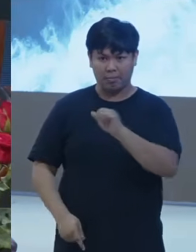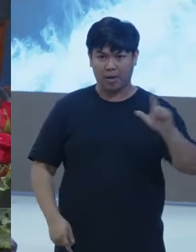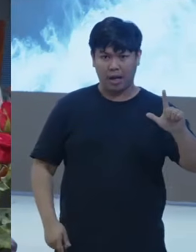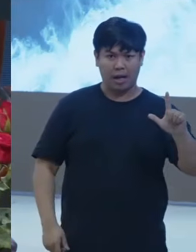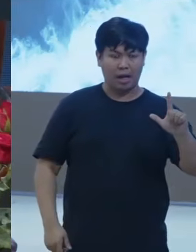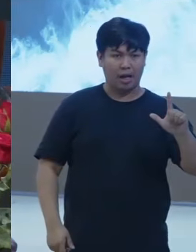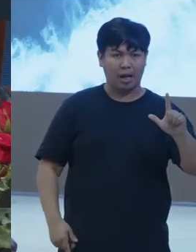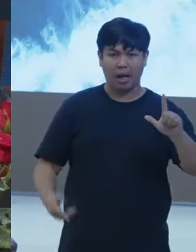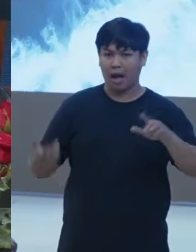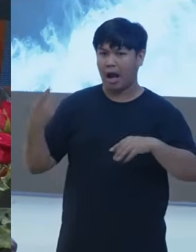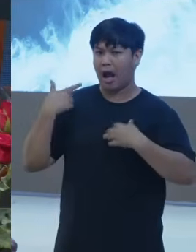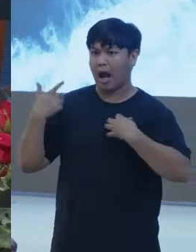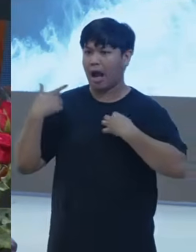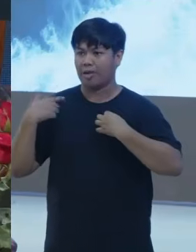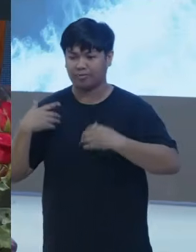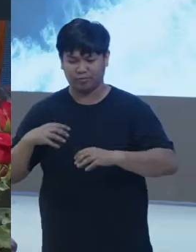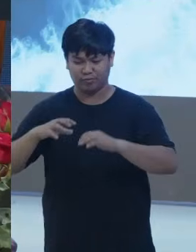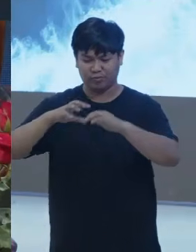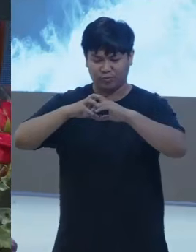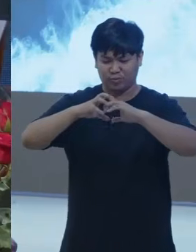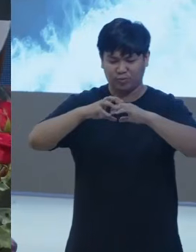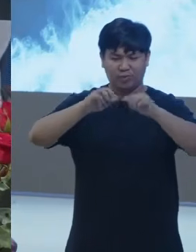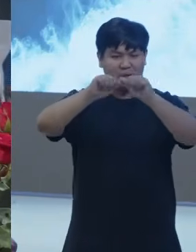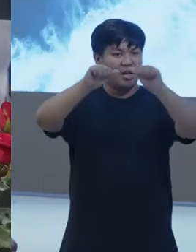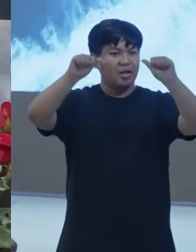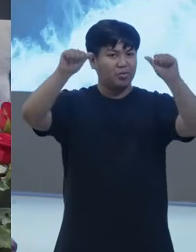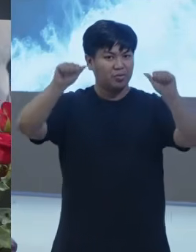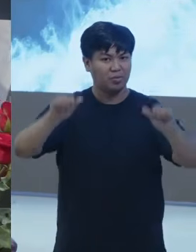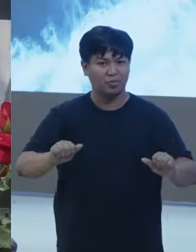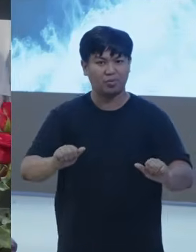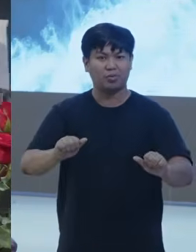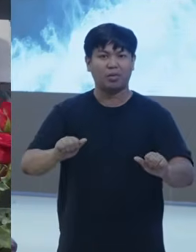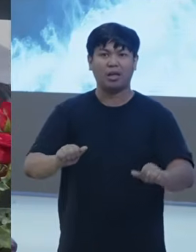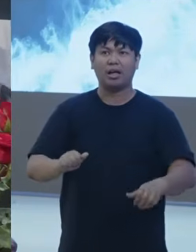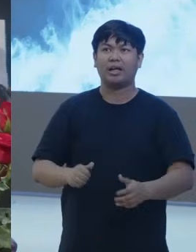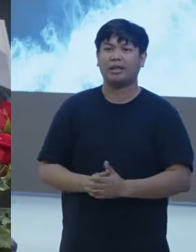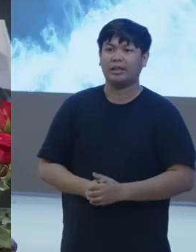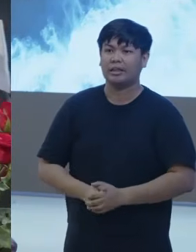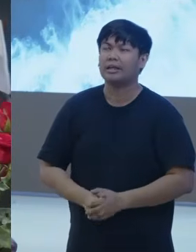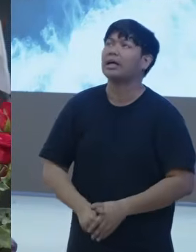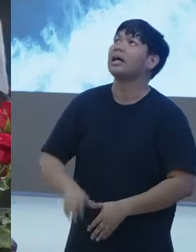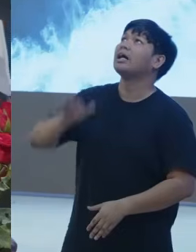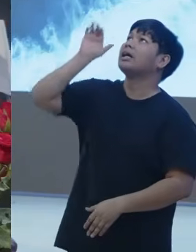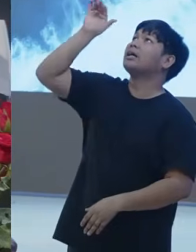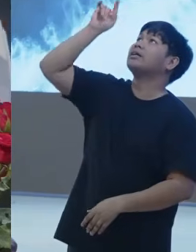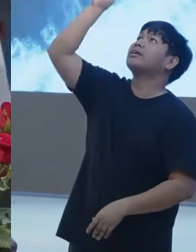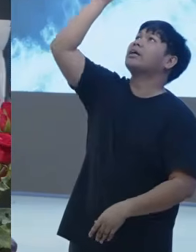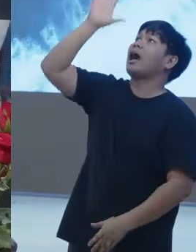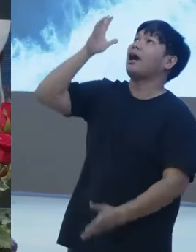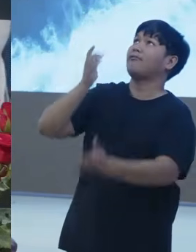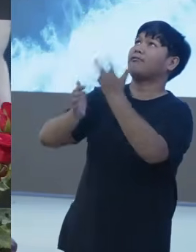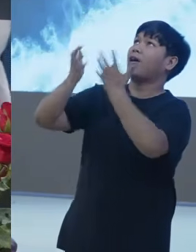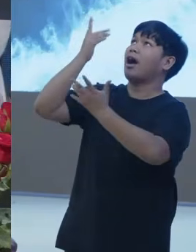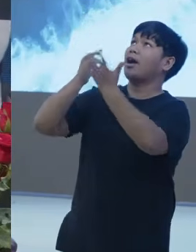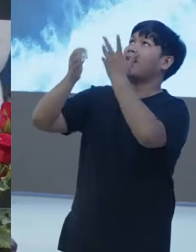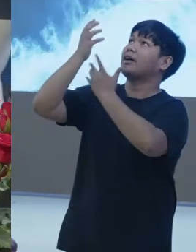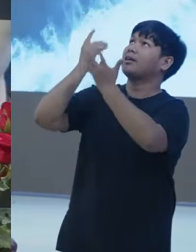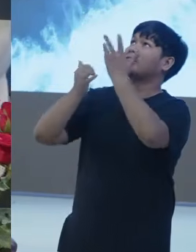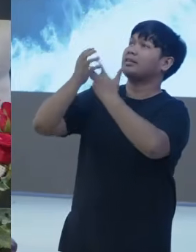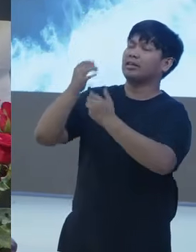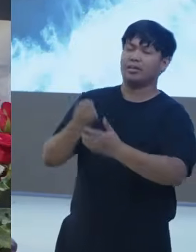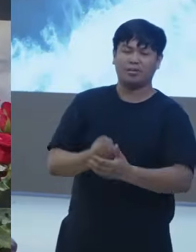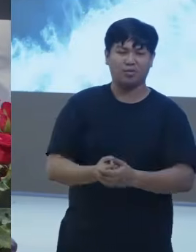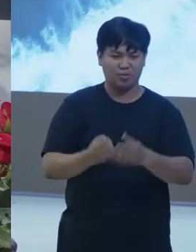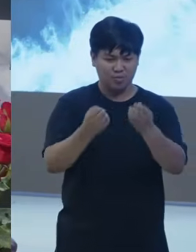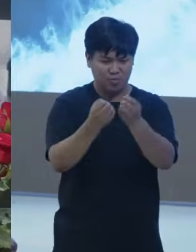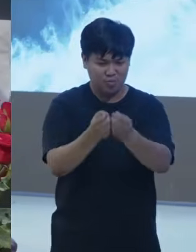Nag-showdown sila sa Mount Carmel. At kanyang pinatawag ang apoy mula sa langit, inubos yung alay